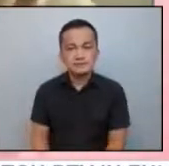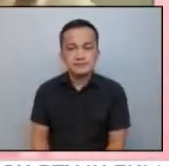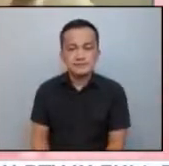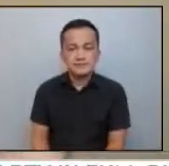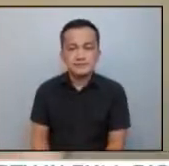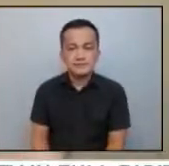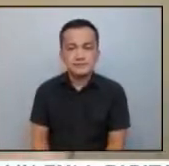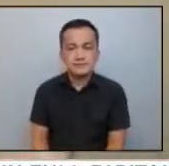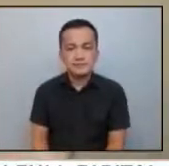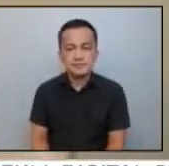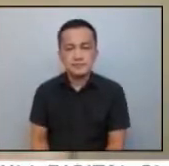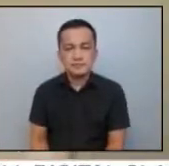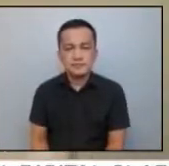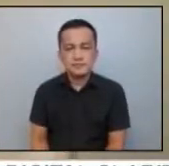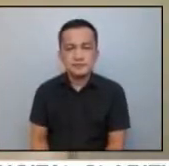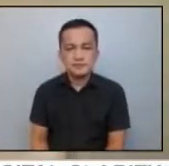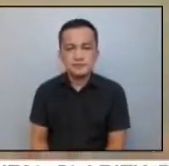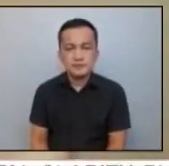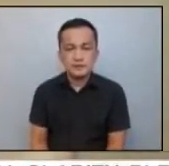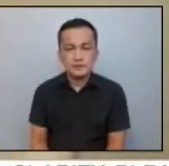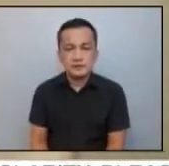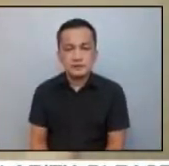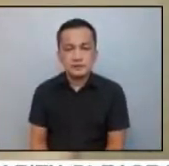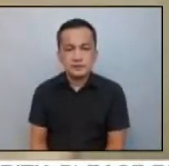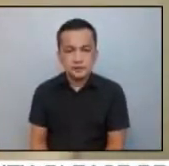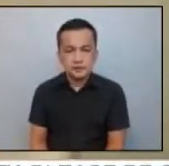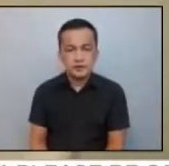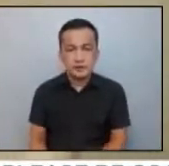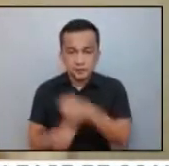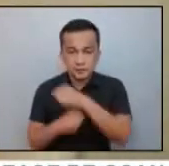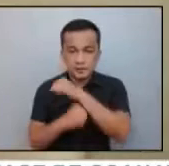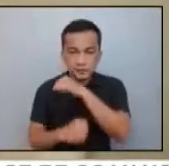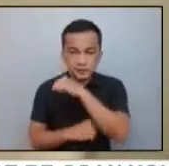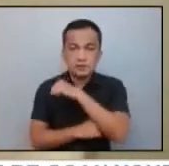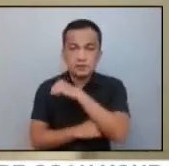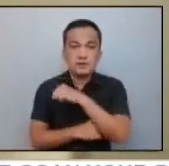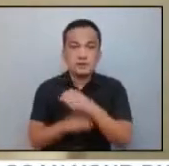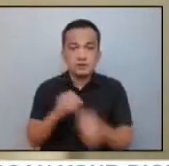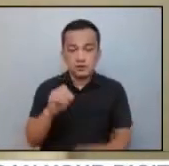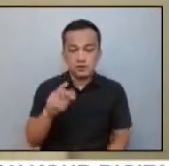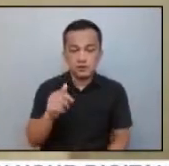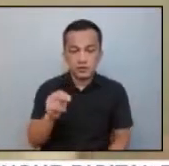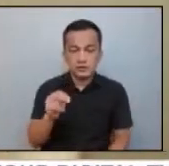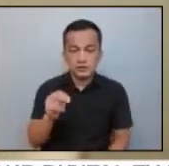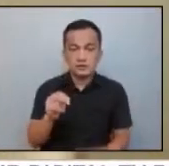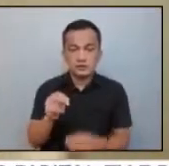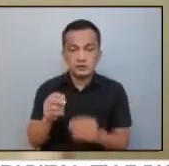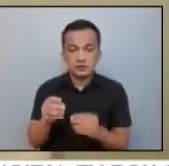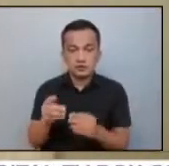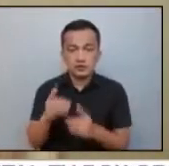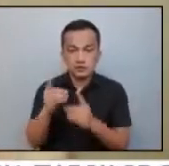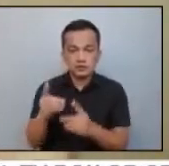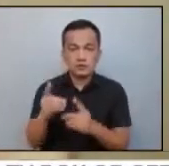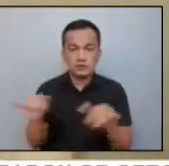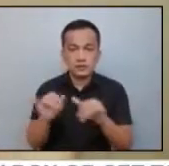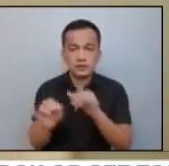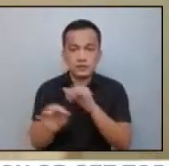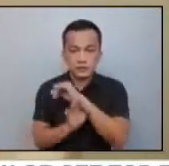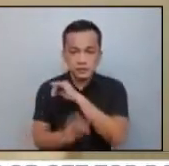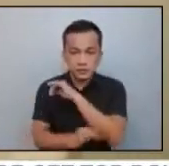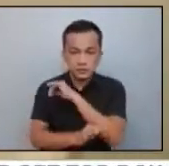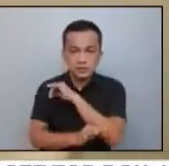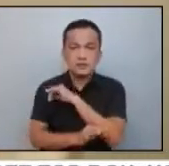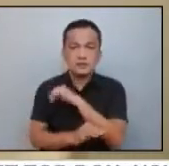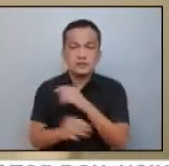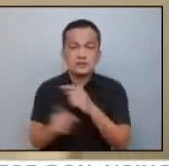Ang pundasyon po ng organ donation ay katulad din po ng pundasyon ng charity, no, pagbibigay ng